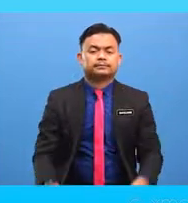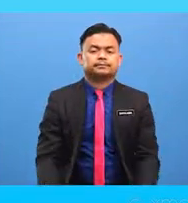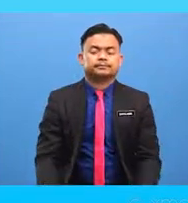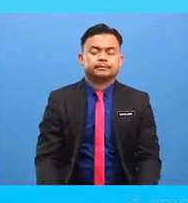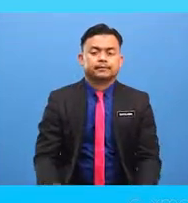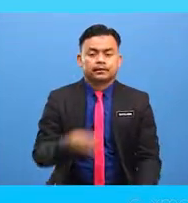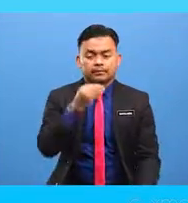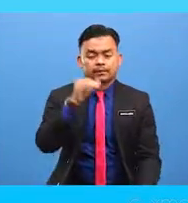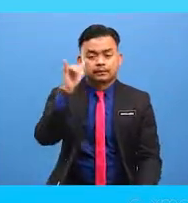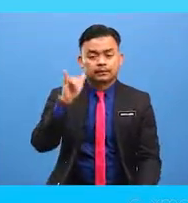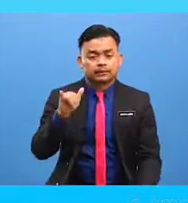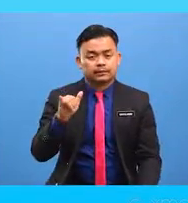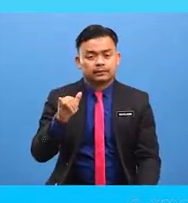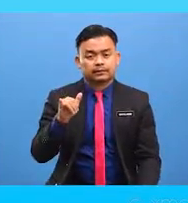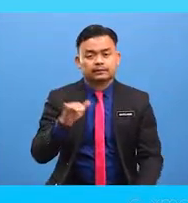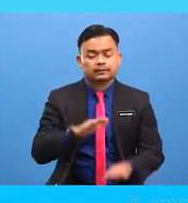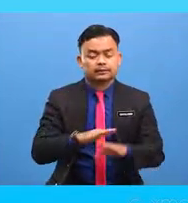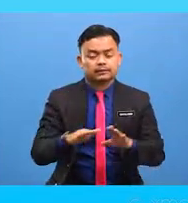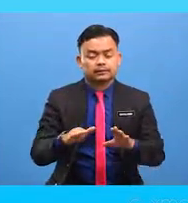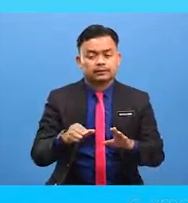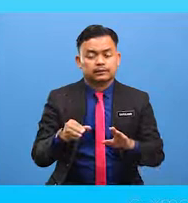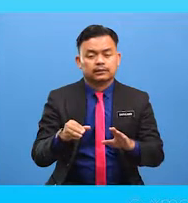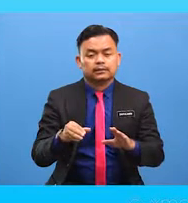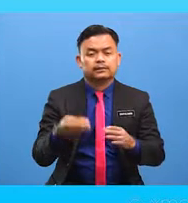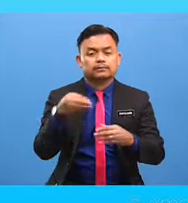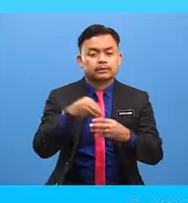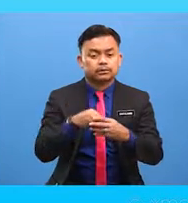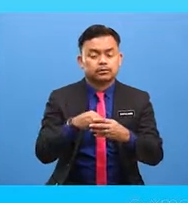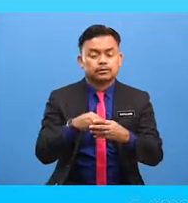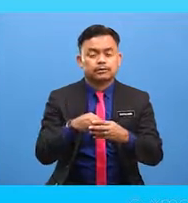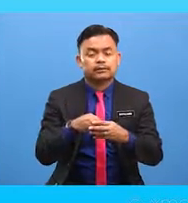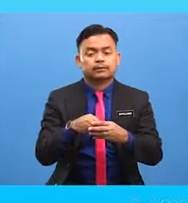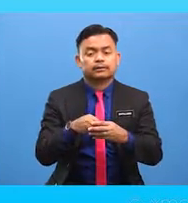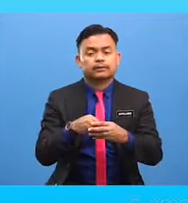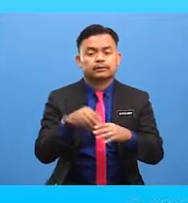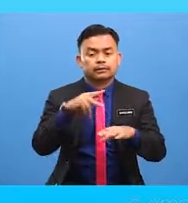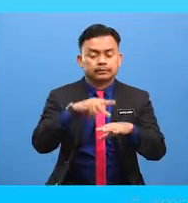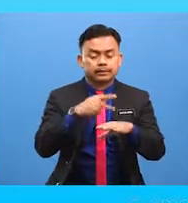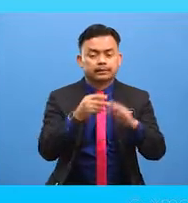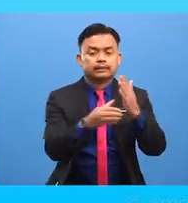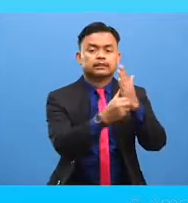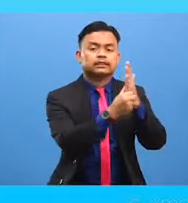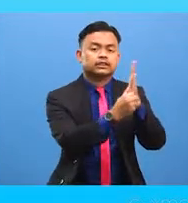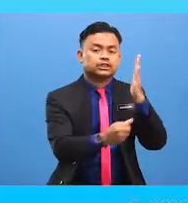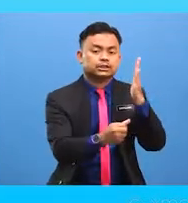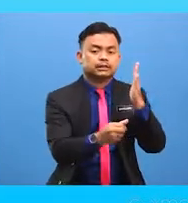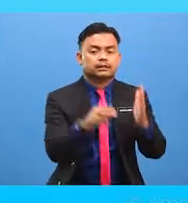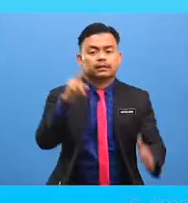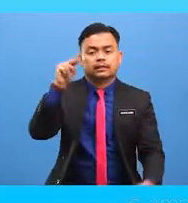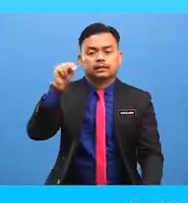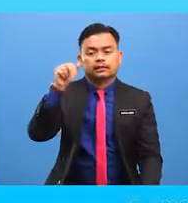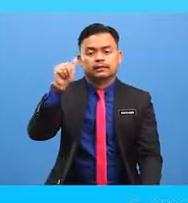yang tidak tercerna ini dipanggil tinja atau najis. Tinja ini